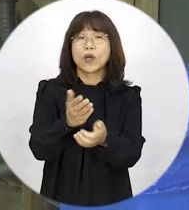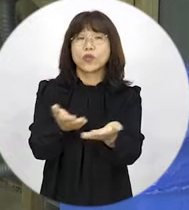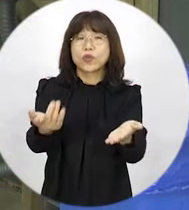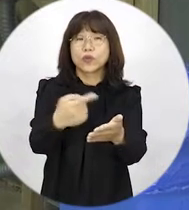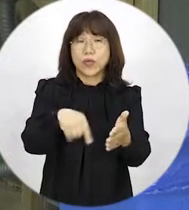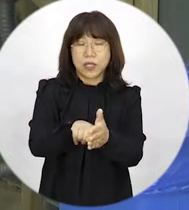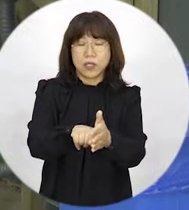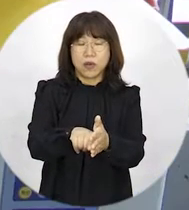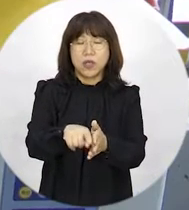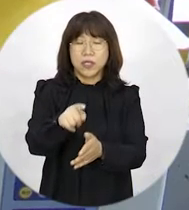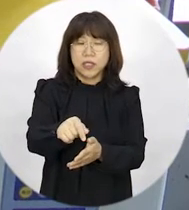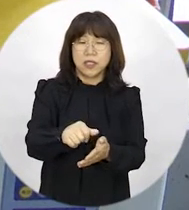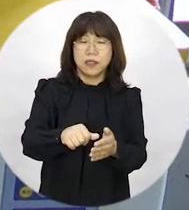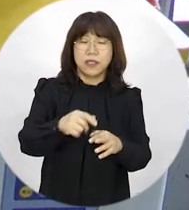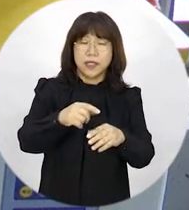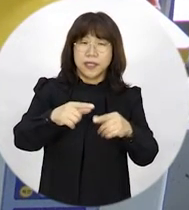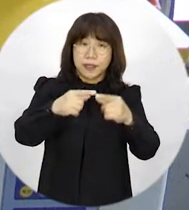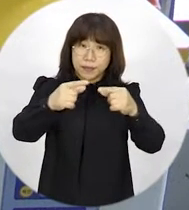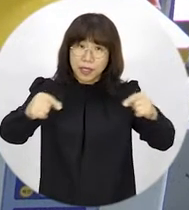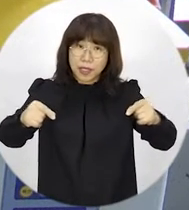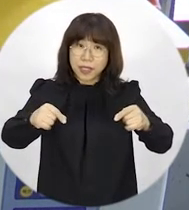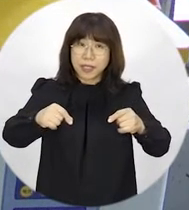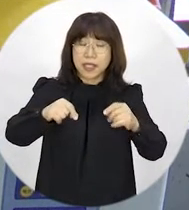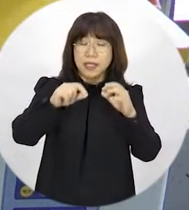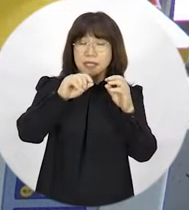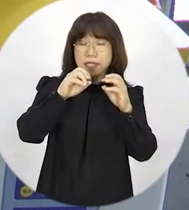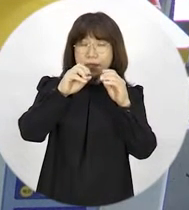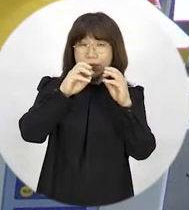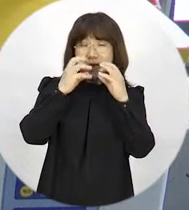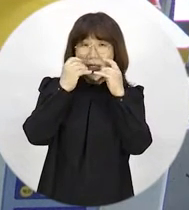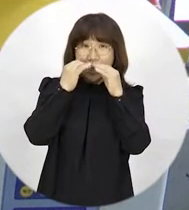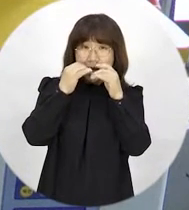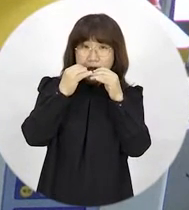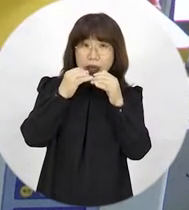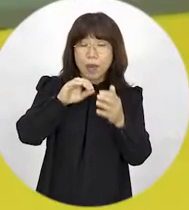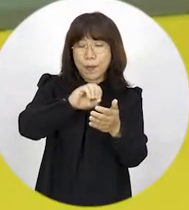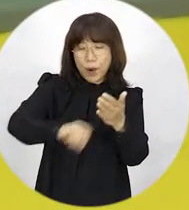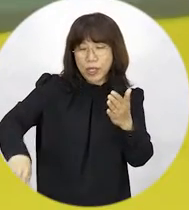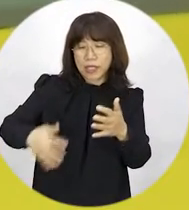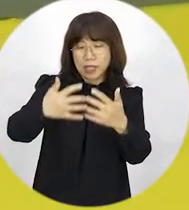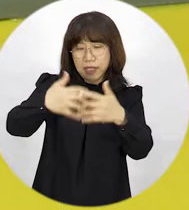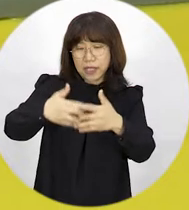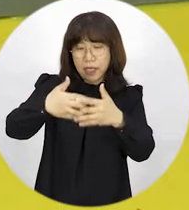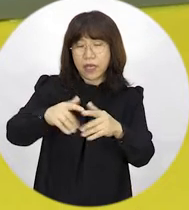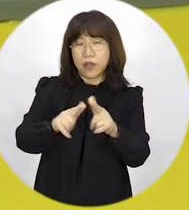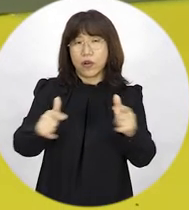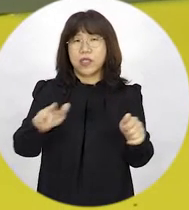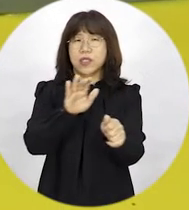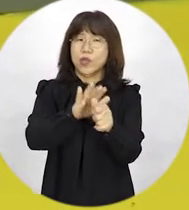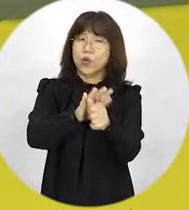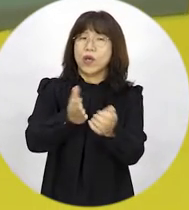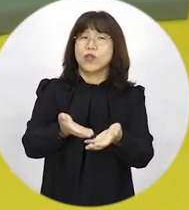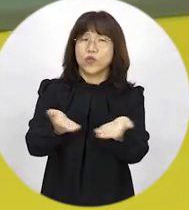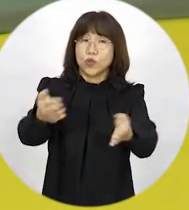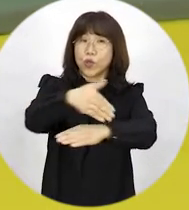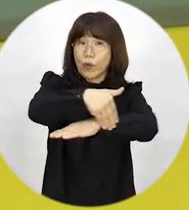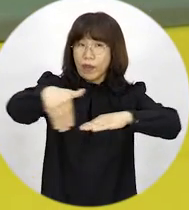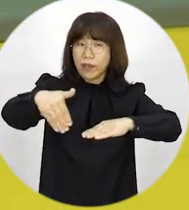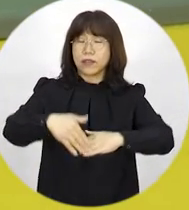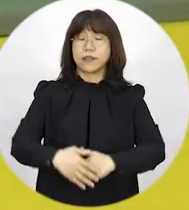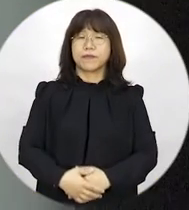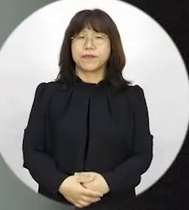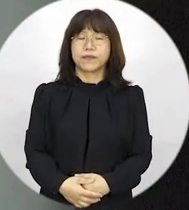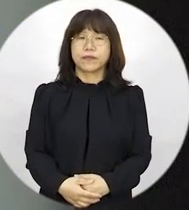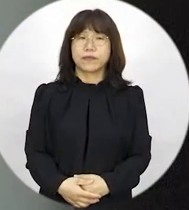종량기와 대형 감량기 설치도 무료로 지원하는 등 올바른 쓰레기 배출 문화가 정착될 수 있도록 다양한 사업들을 펼치고